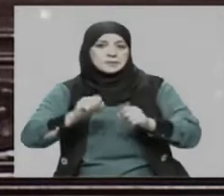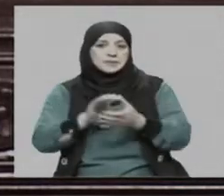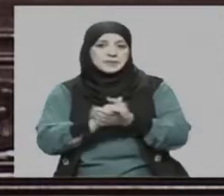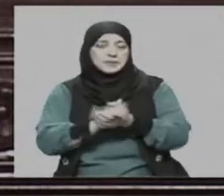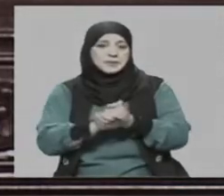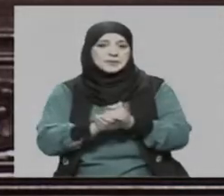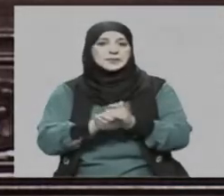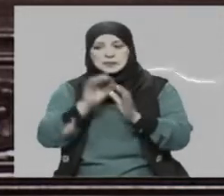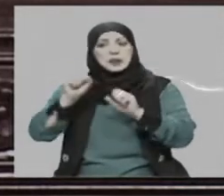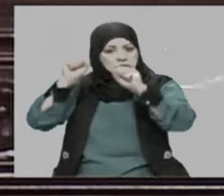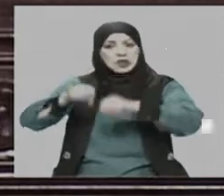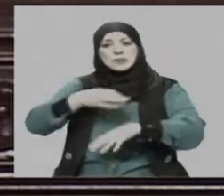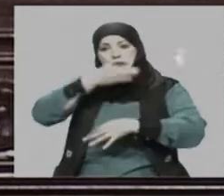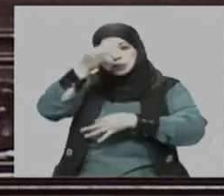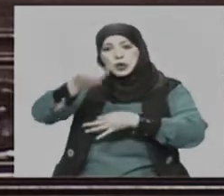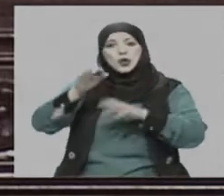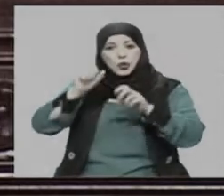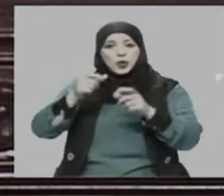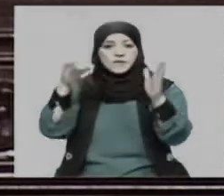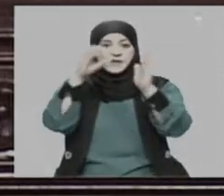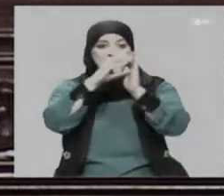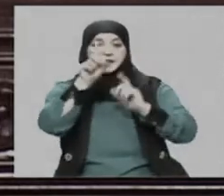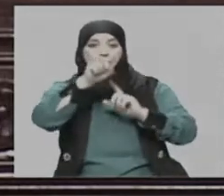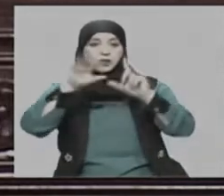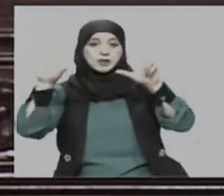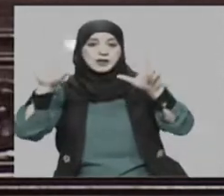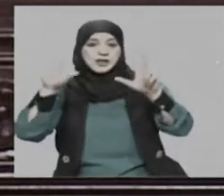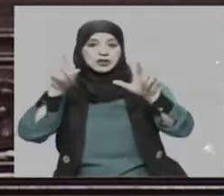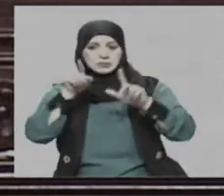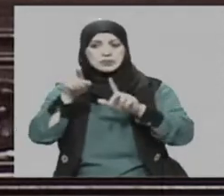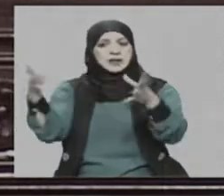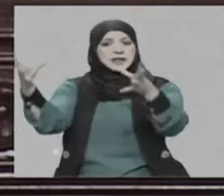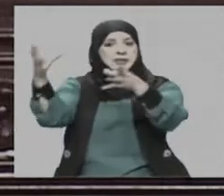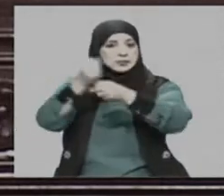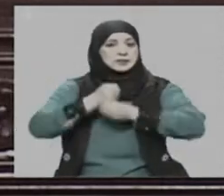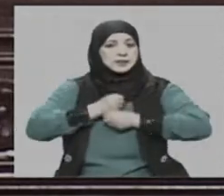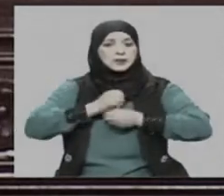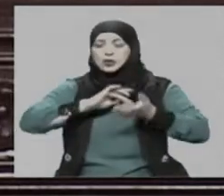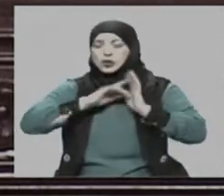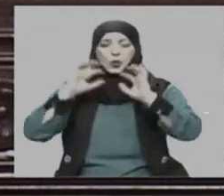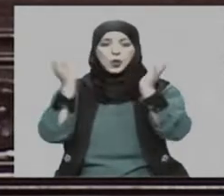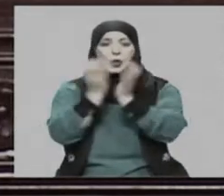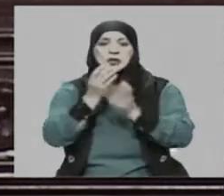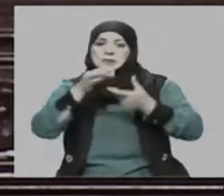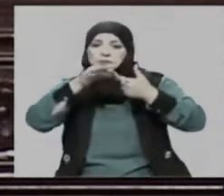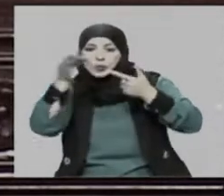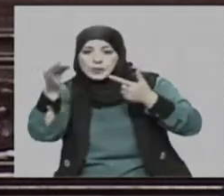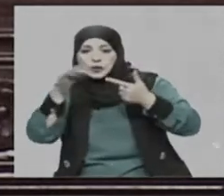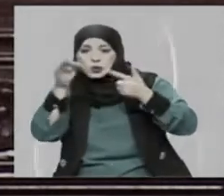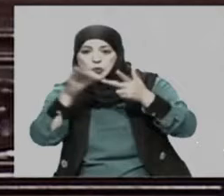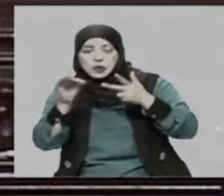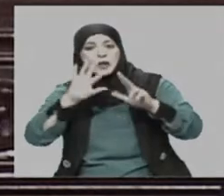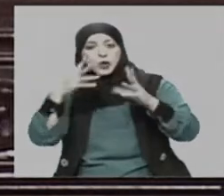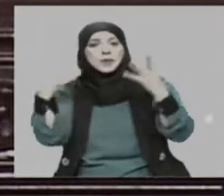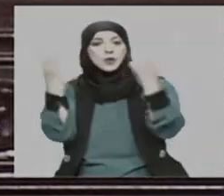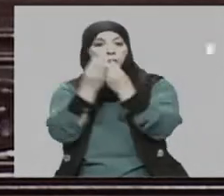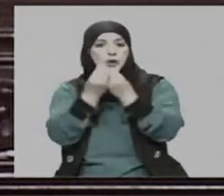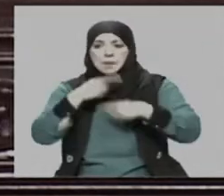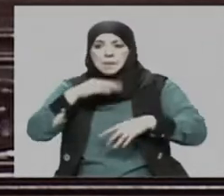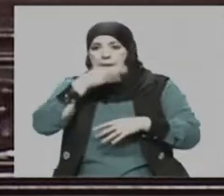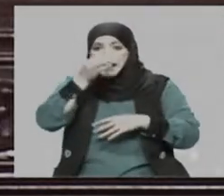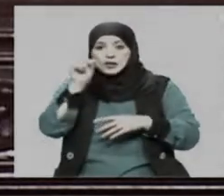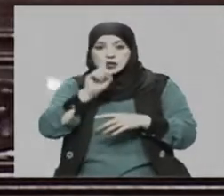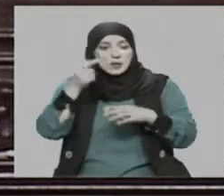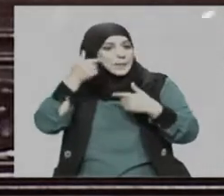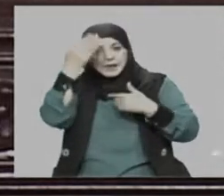كان ينجم يقول كما قال في الفصل 18 الذين يمتلكون كليا أو جزئيا، ما قالهاش، مش معناتها ما